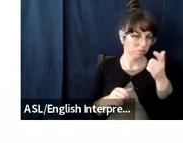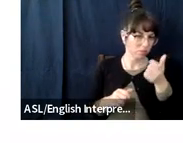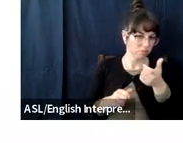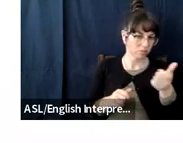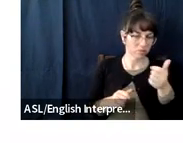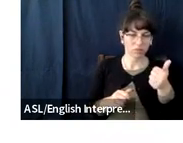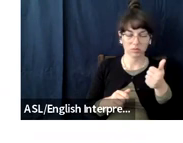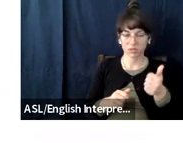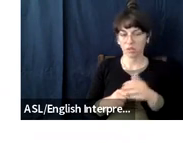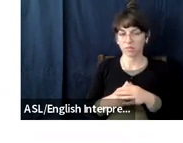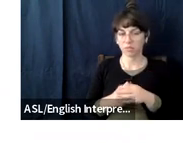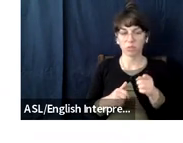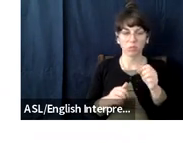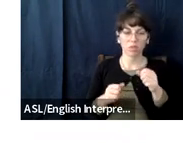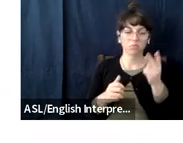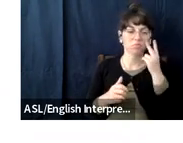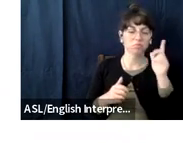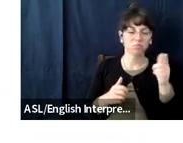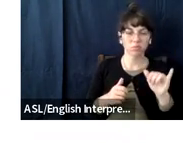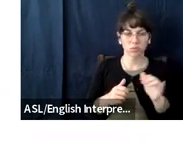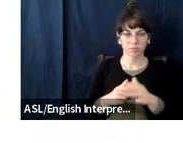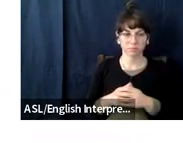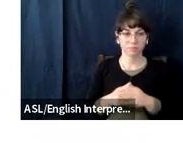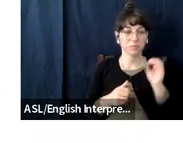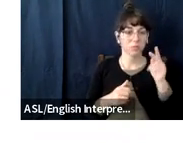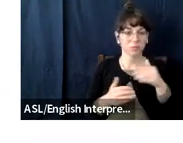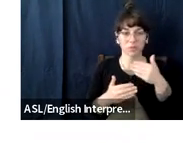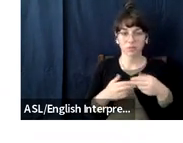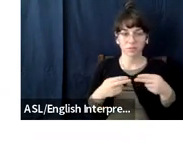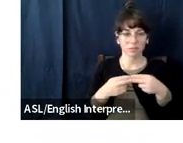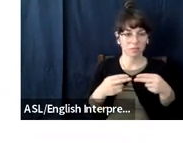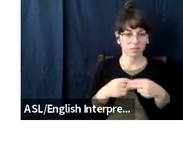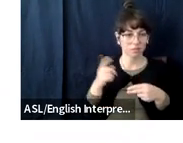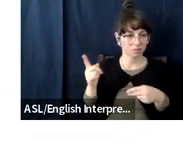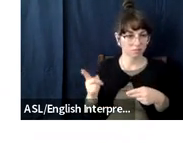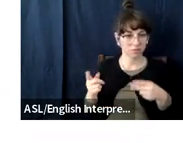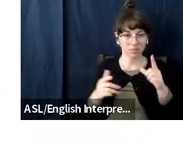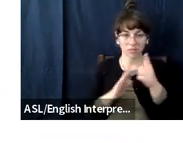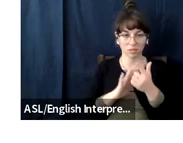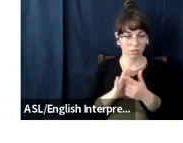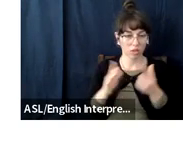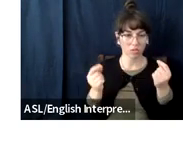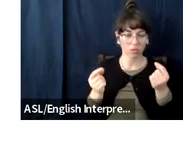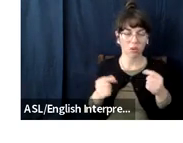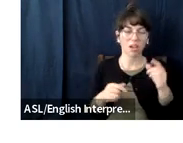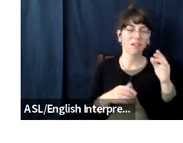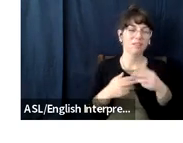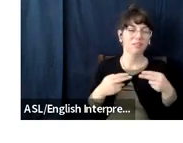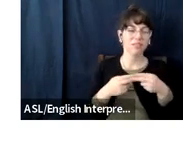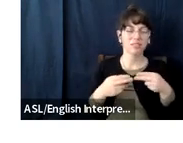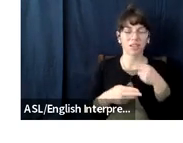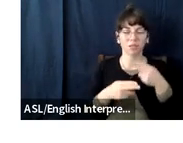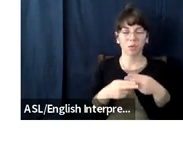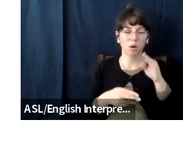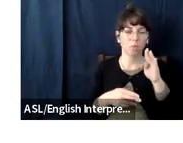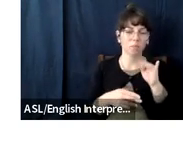just covers exactly what I said about what that law does. And the slide says it's a bill, but it's a bill